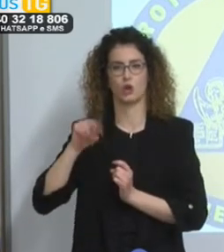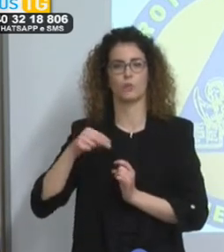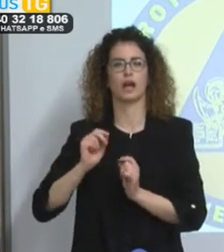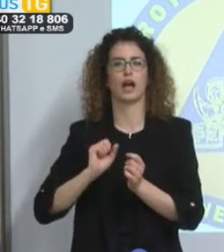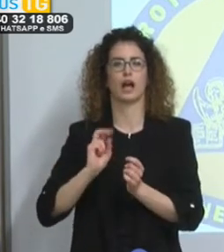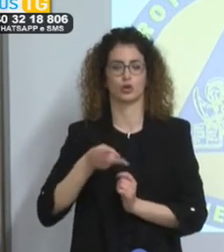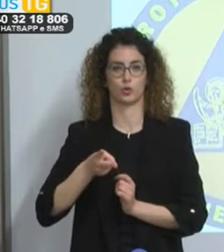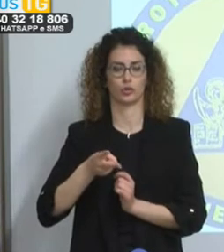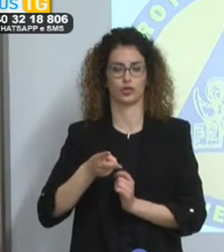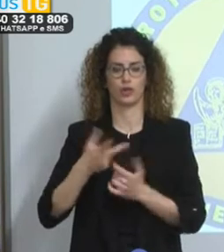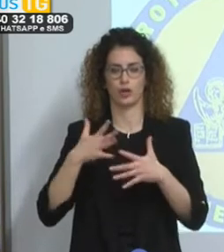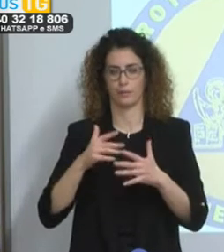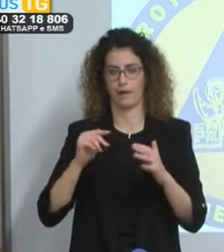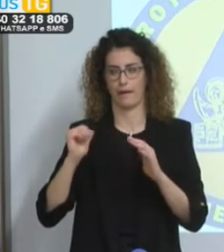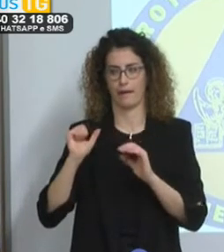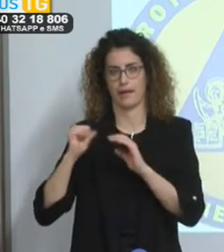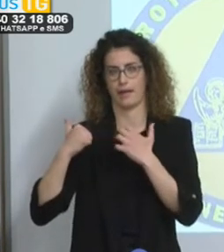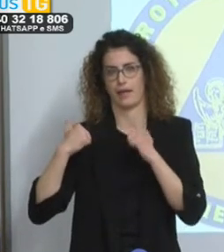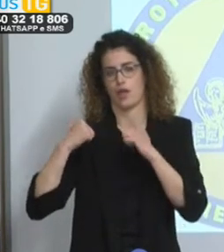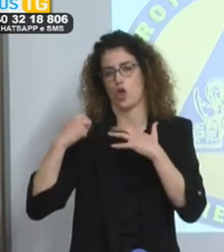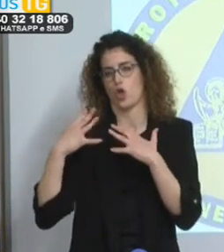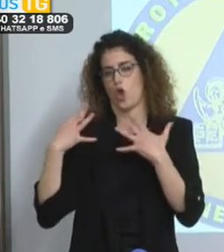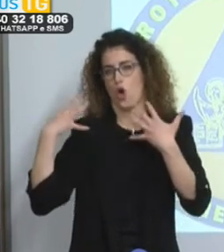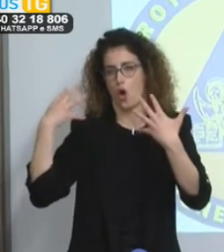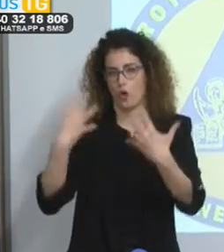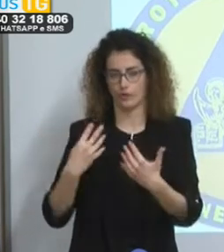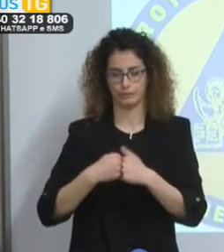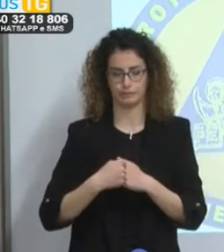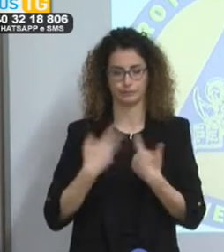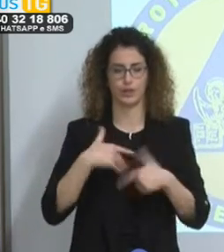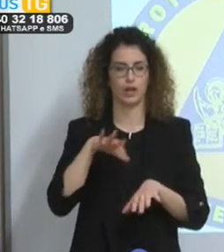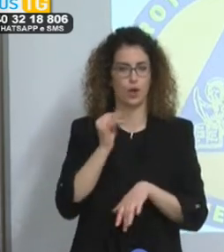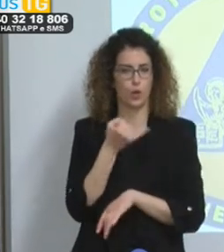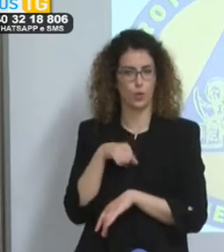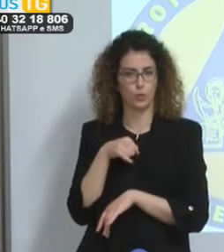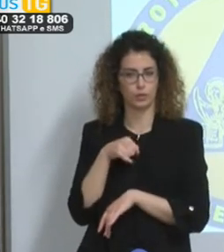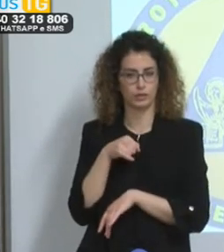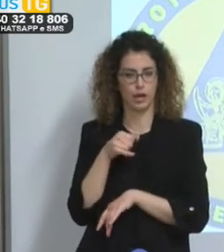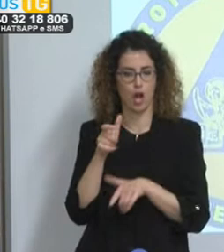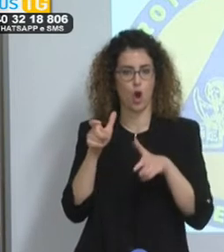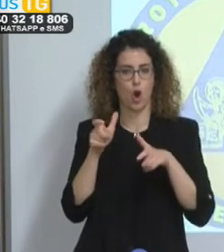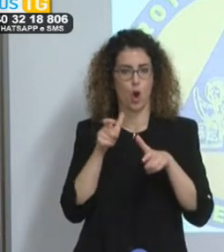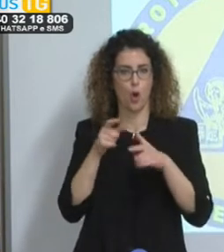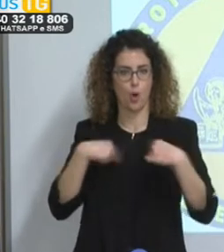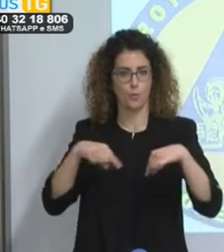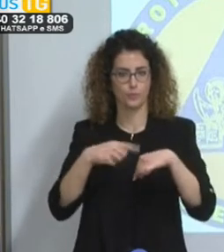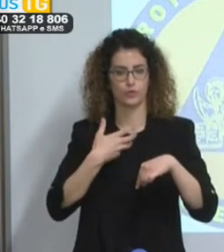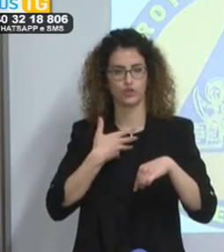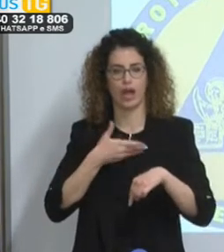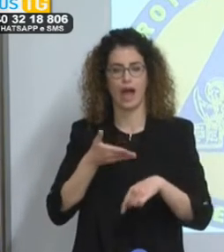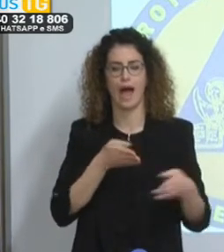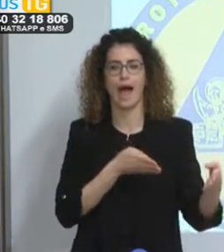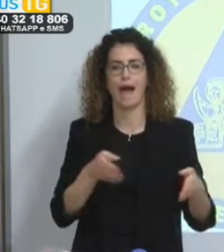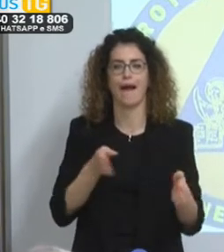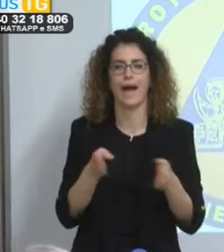9 anni. Ovvio è che la decisione presa l'ultima volta che ci siamo trovati nel comitatone è quella di fare il canale dei petroli e